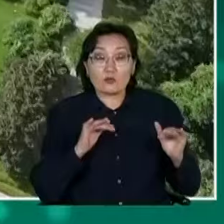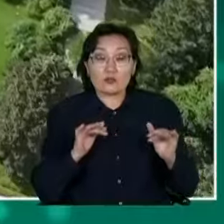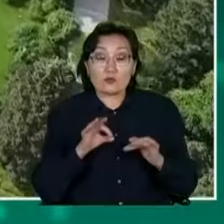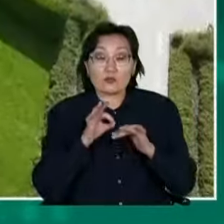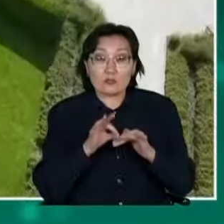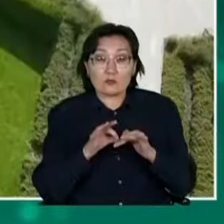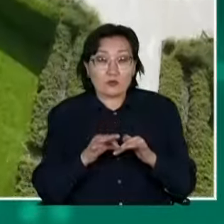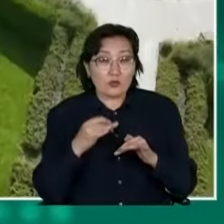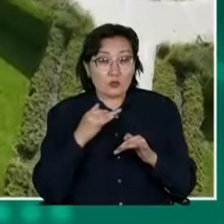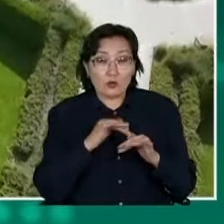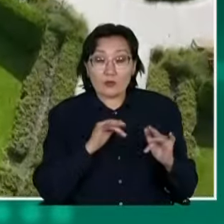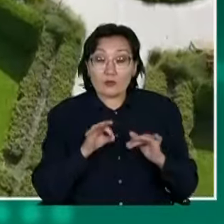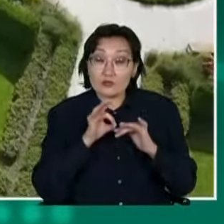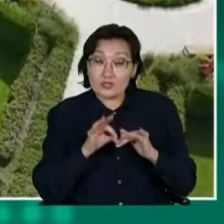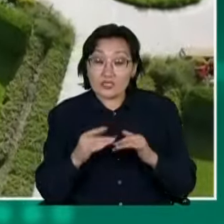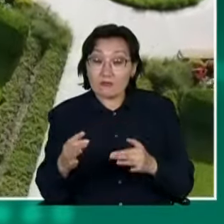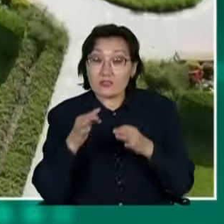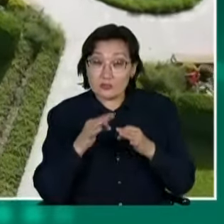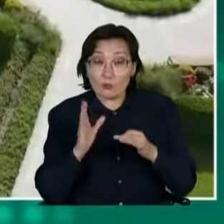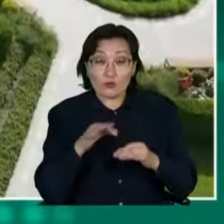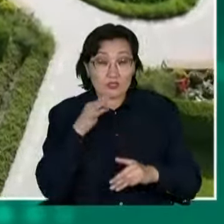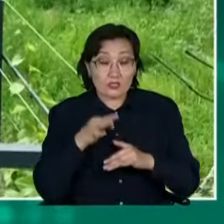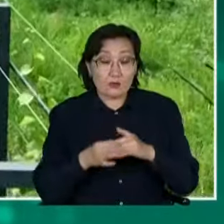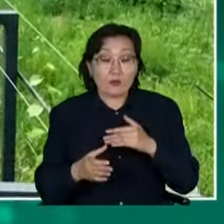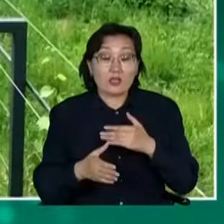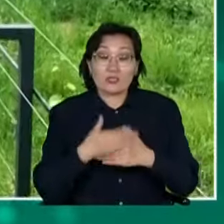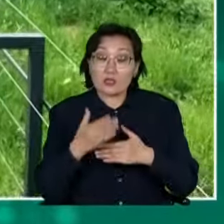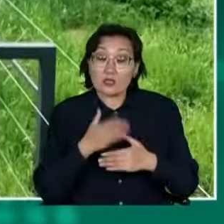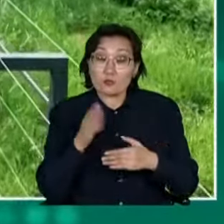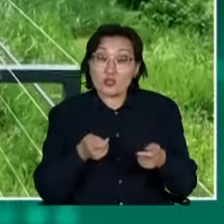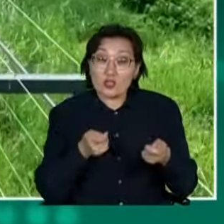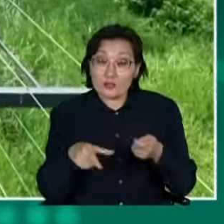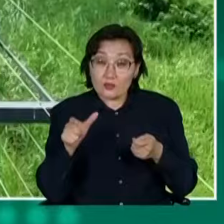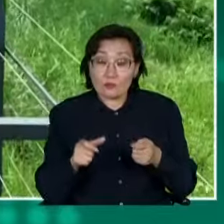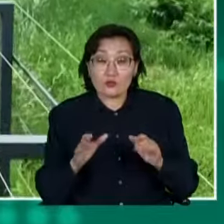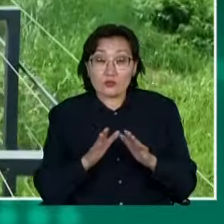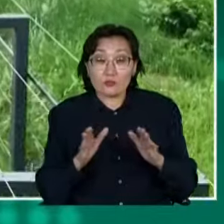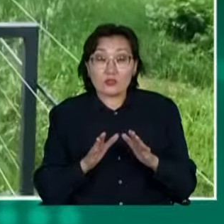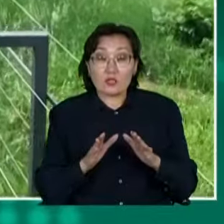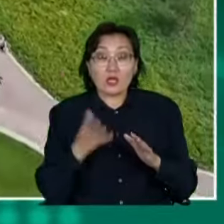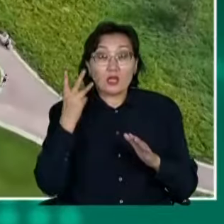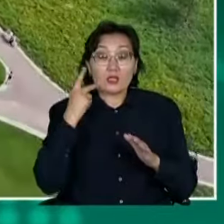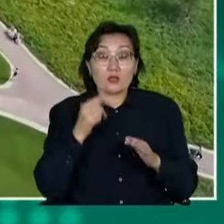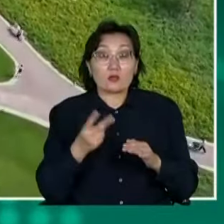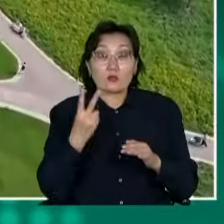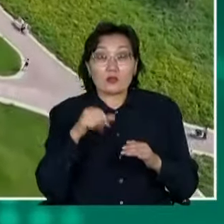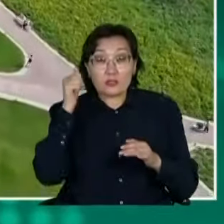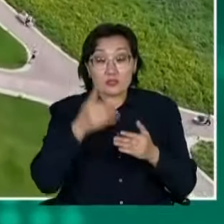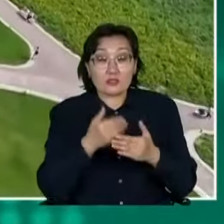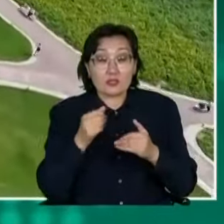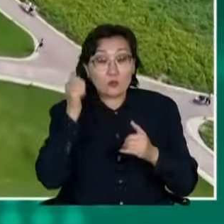проводится огромное количество мероприятий. И вот, как вы сказали, будет ответственность организаторов. Вот такой небольшой кейс. Помните, когда пару лет назад на Старой площади